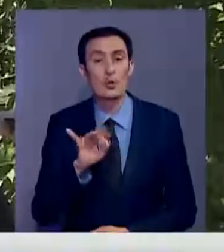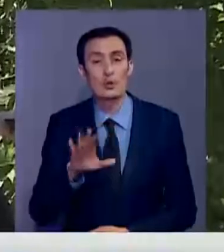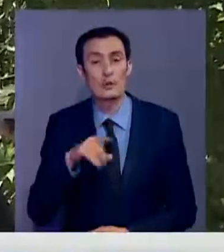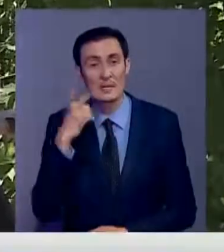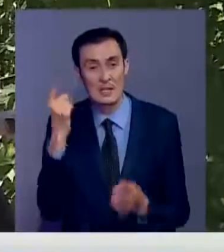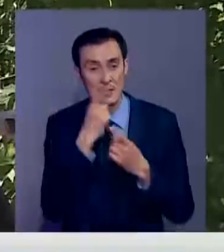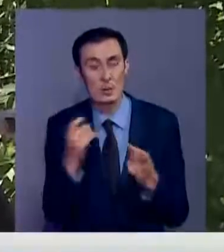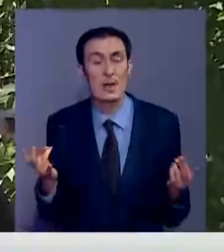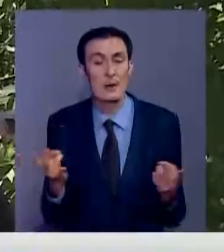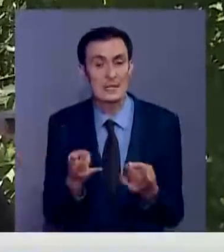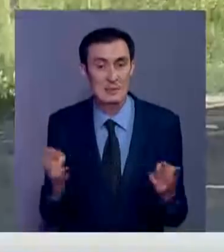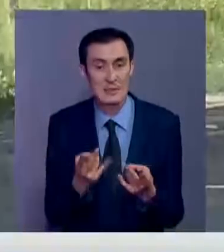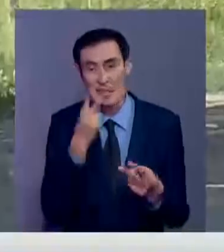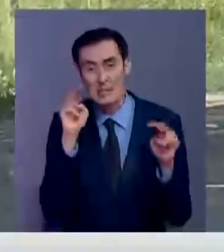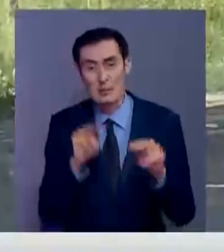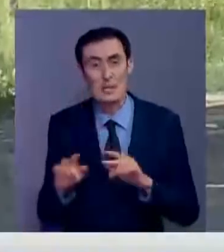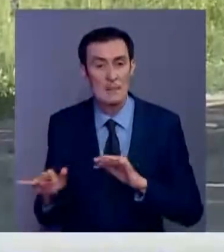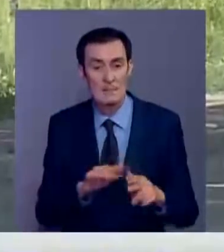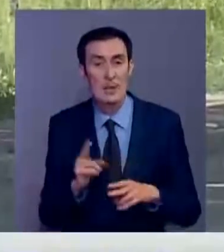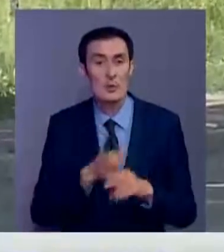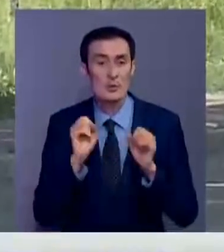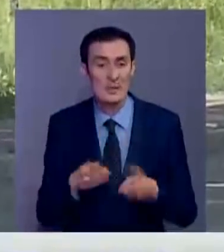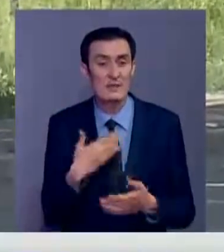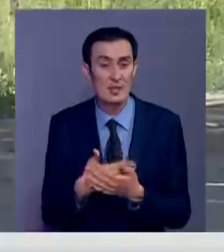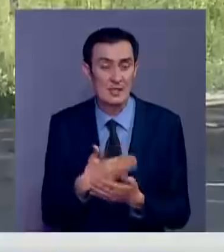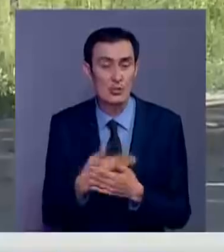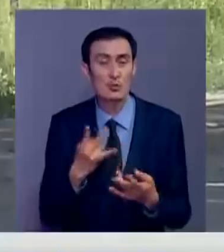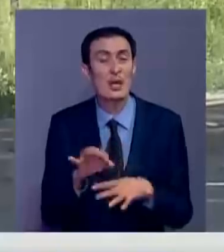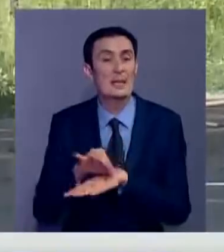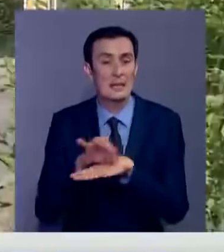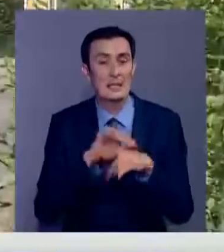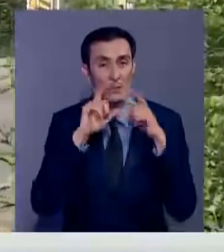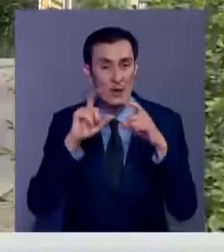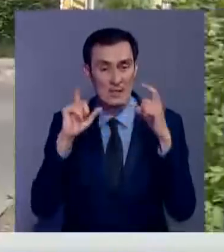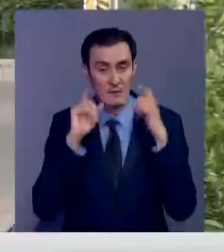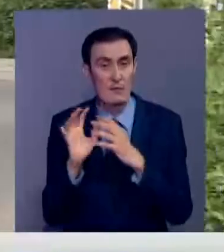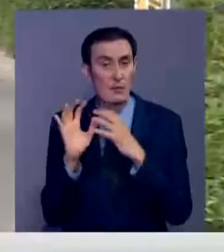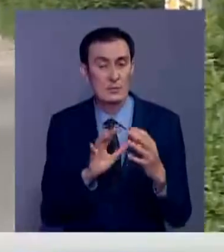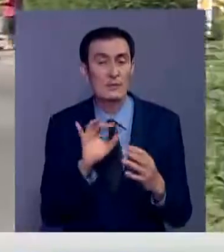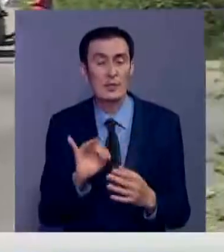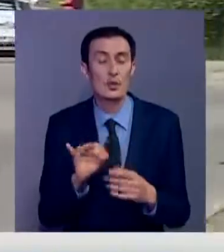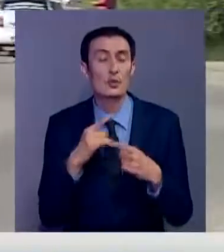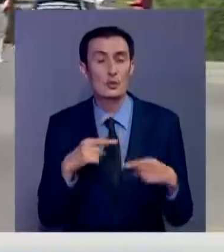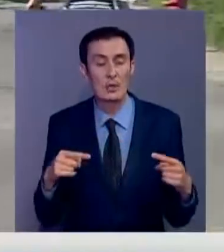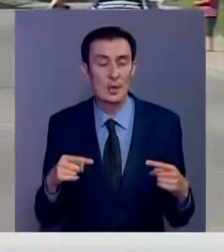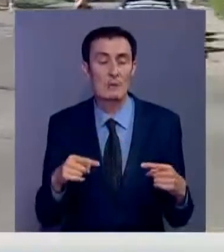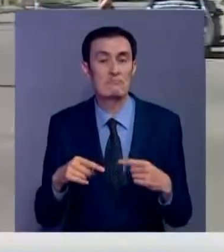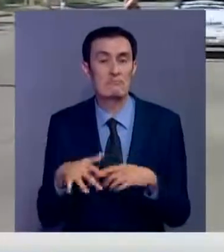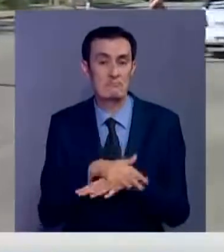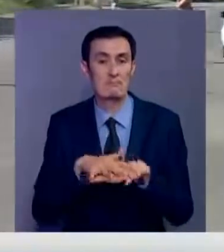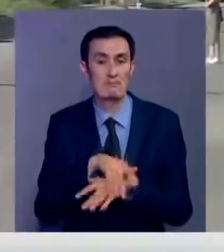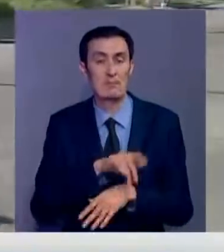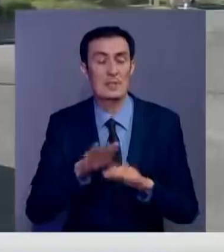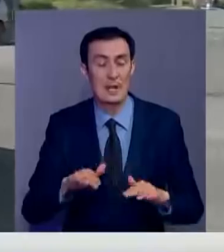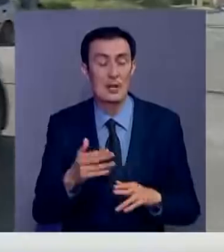напомнил жителям о необходимости соблюдать меры безопасности, в частности, носить маски в автобусах и других общественных местах.